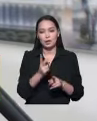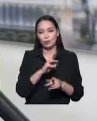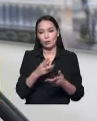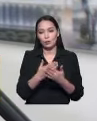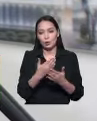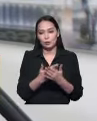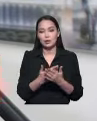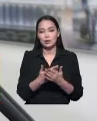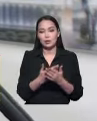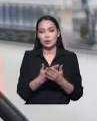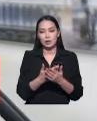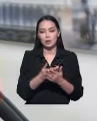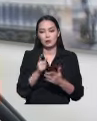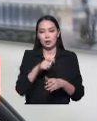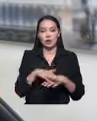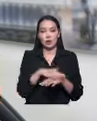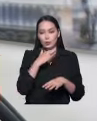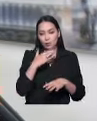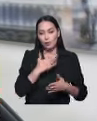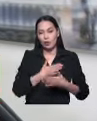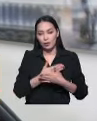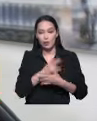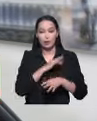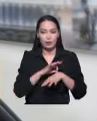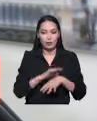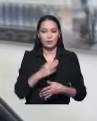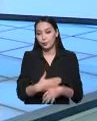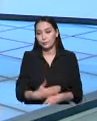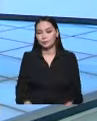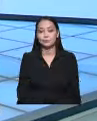штаб күнделікті жұмыс жасап жатыр, бұл тоқтатылмайды.